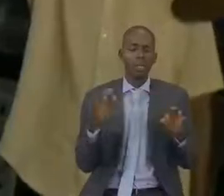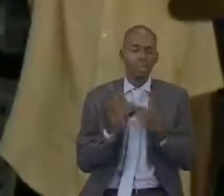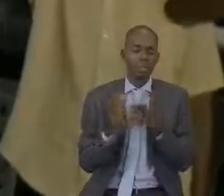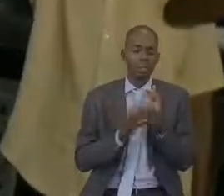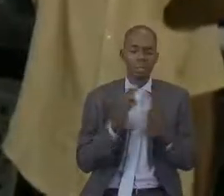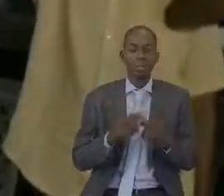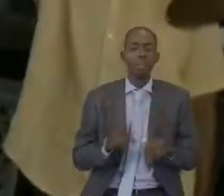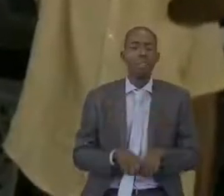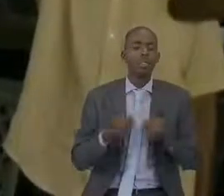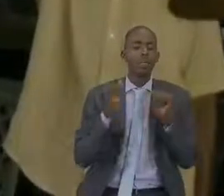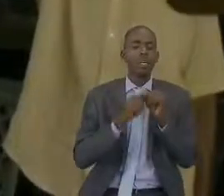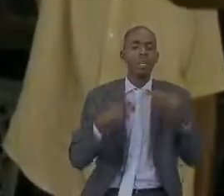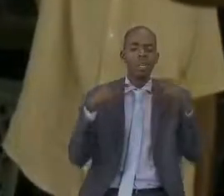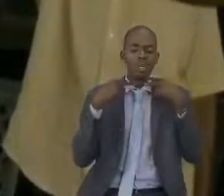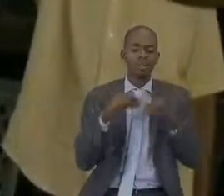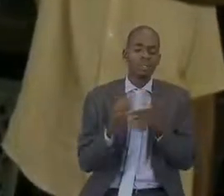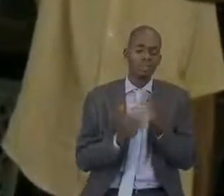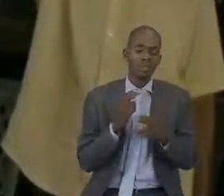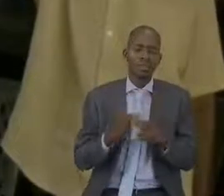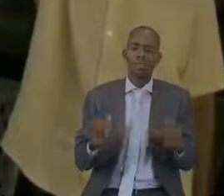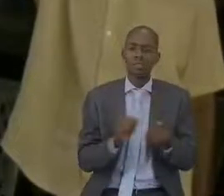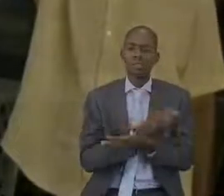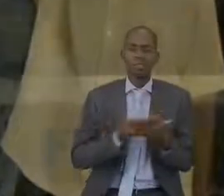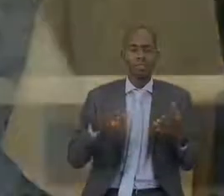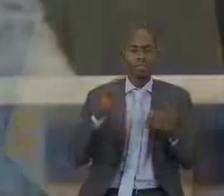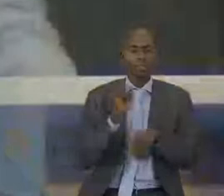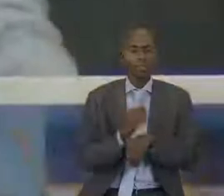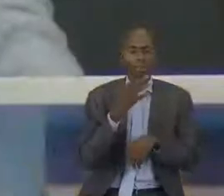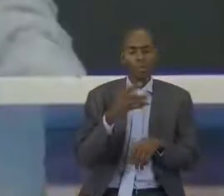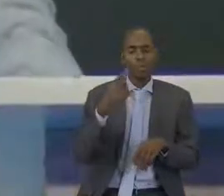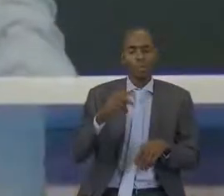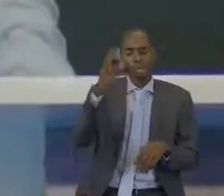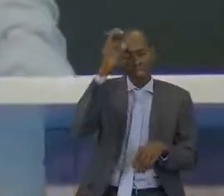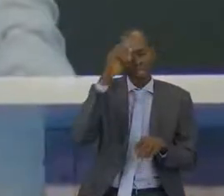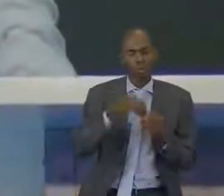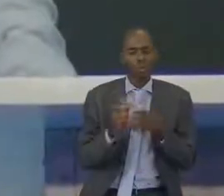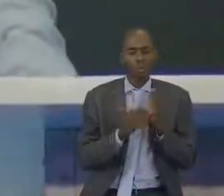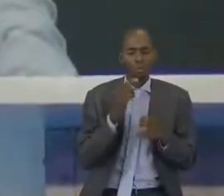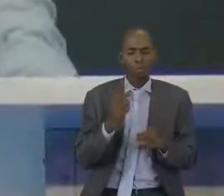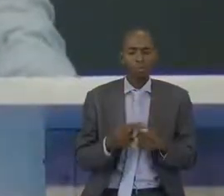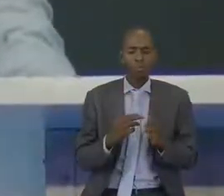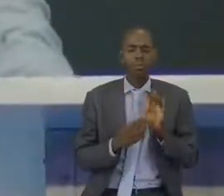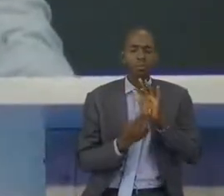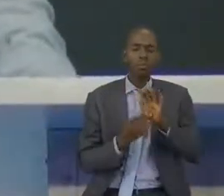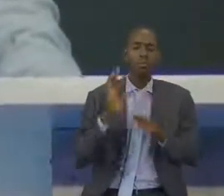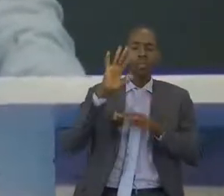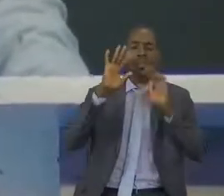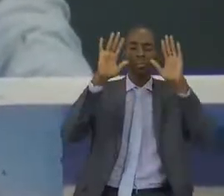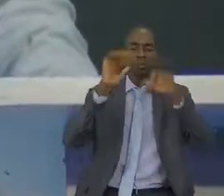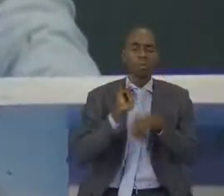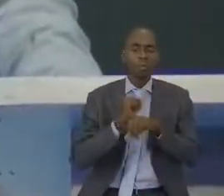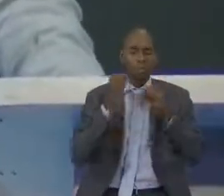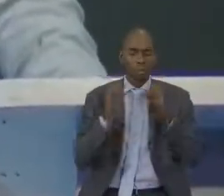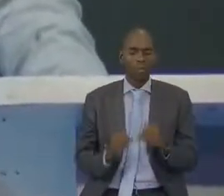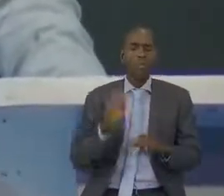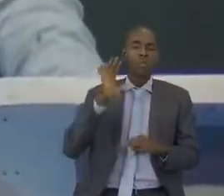tous les jougs, détruis les œuvres du diable, manifeste ta puissance miraculeuse de